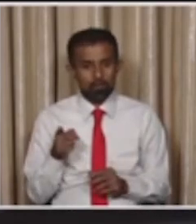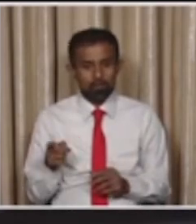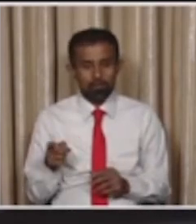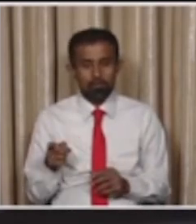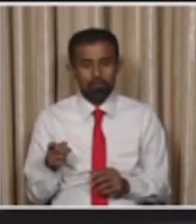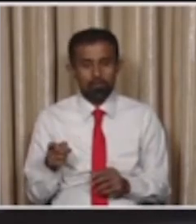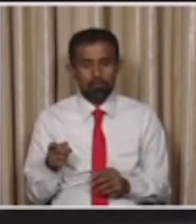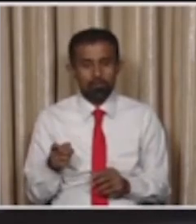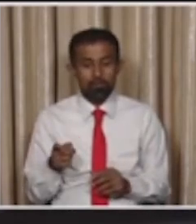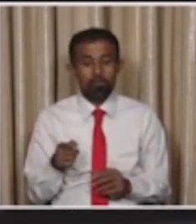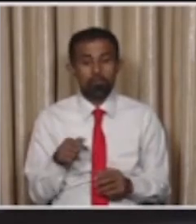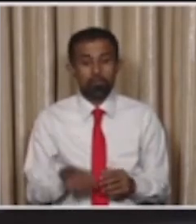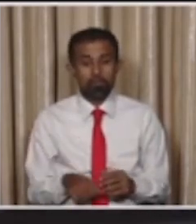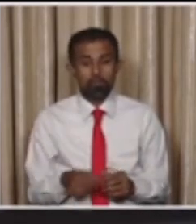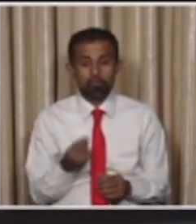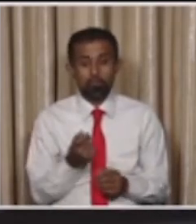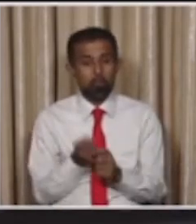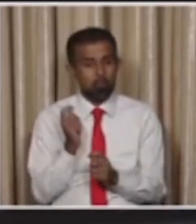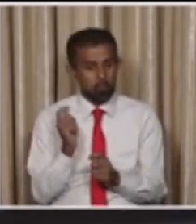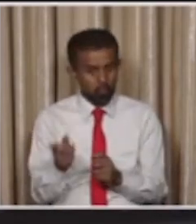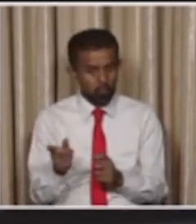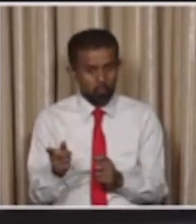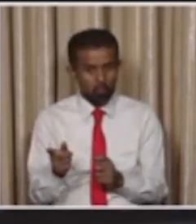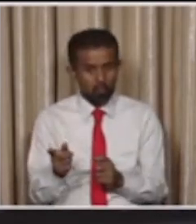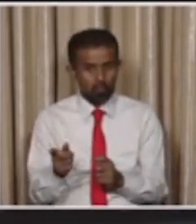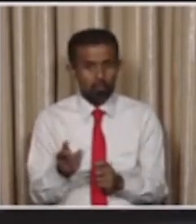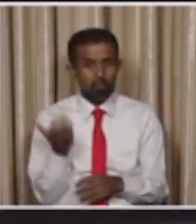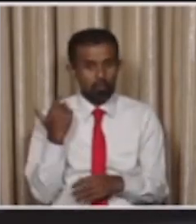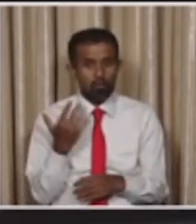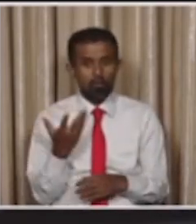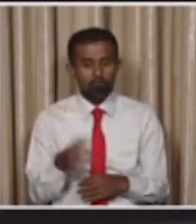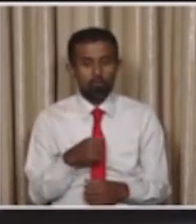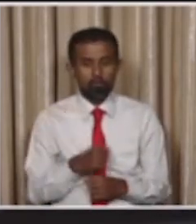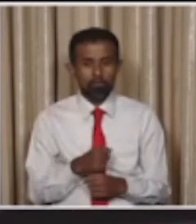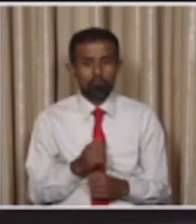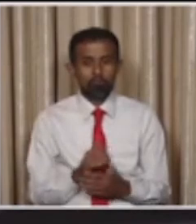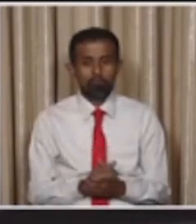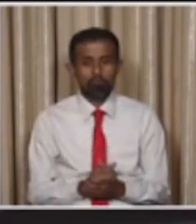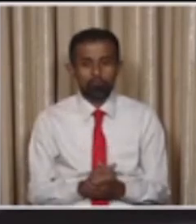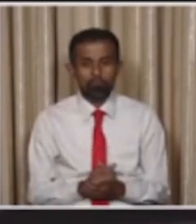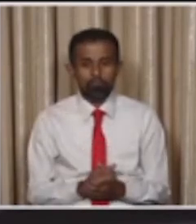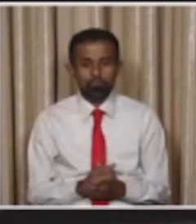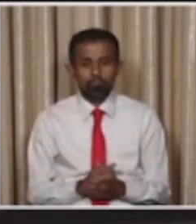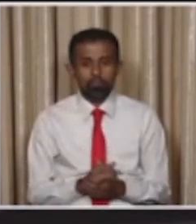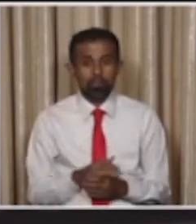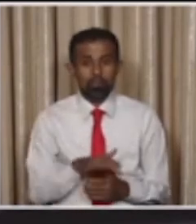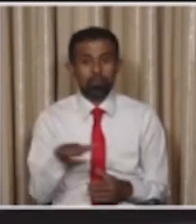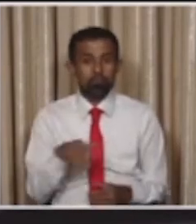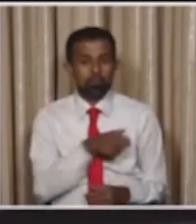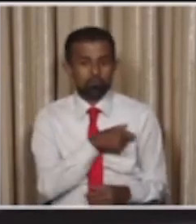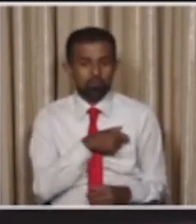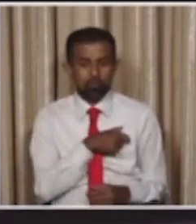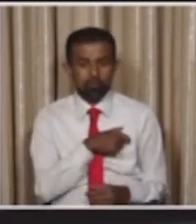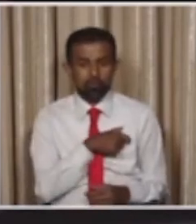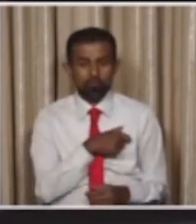යම් කොම්පන්සේෂන් එකක්, යම් වන්දියක් ලබා දෙන්න කටයුතු කරා රජය විසින්. ඒක සභානායකතුමනි